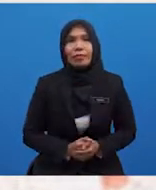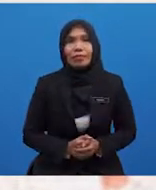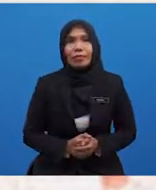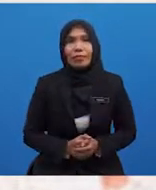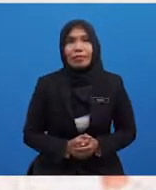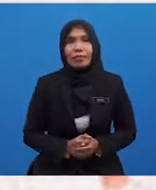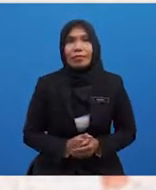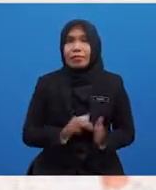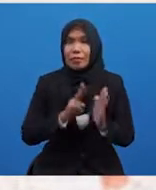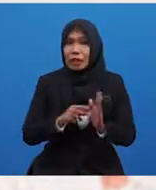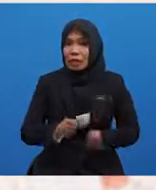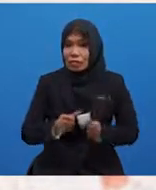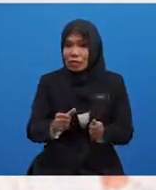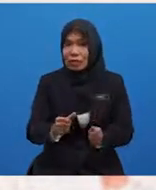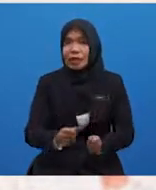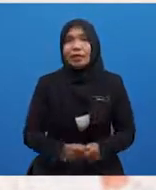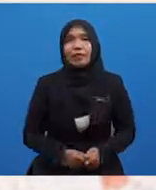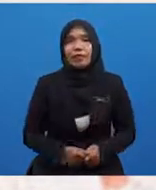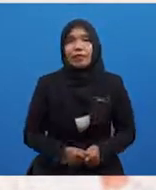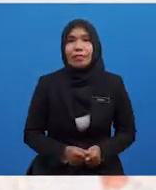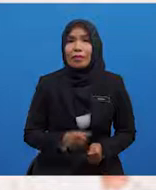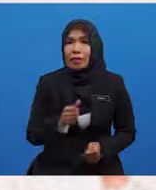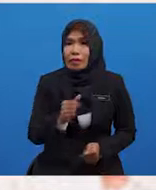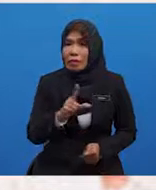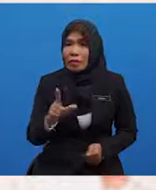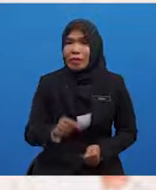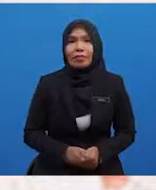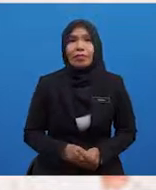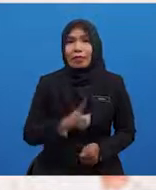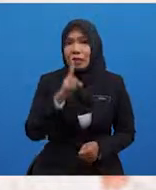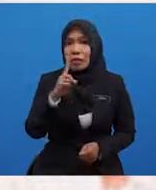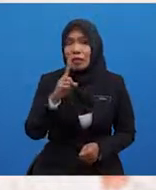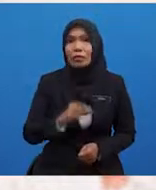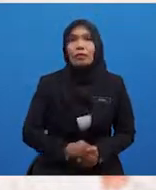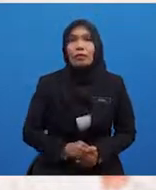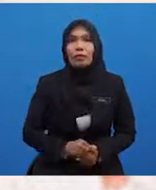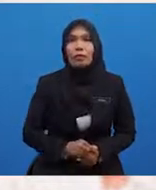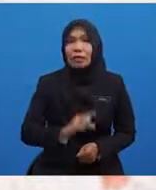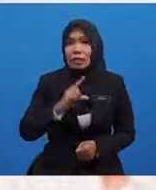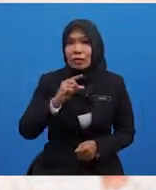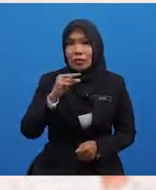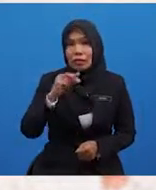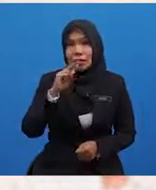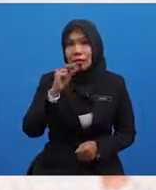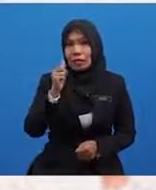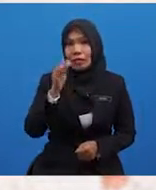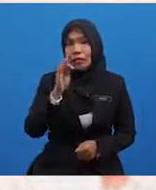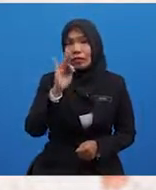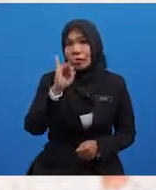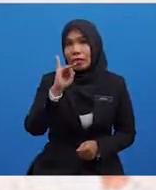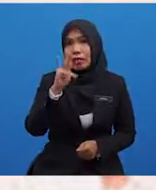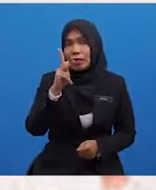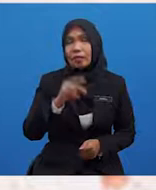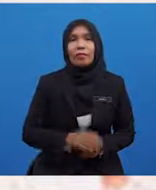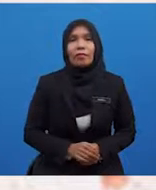Carta ialah suatu grafik yang dibuat untuk mewakili data atau maklumat dalam